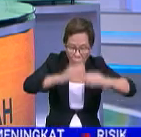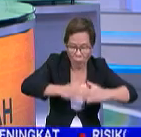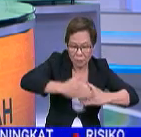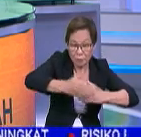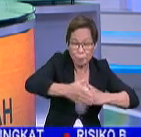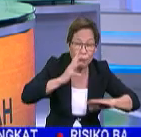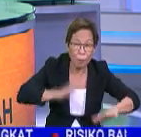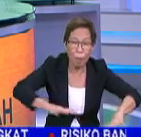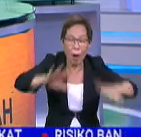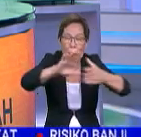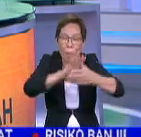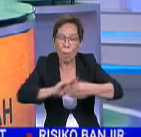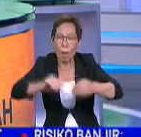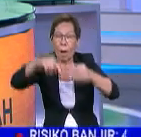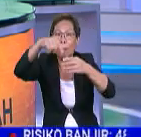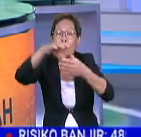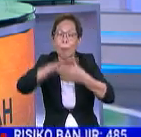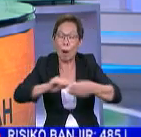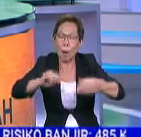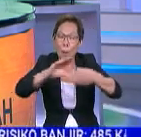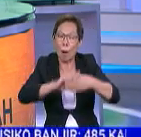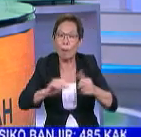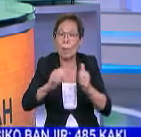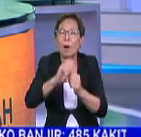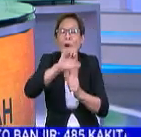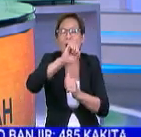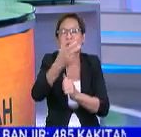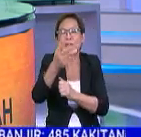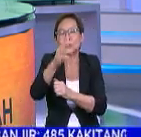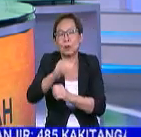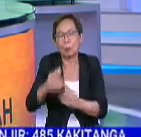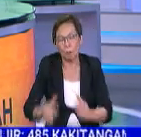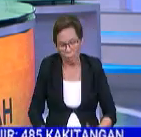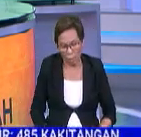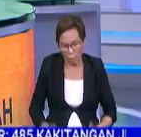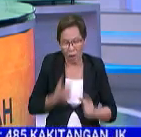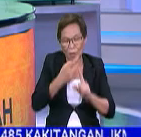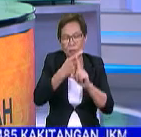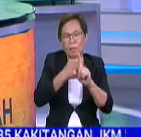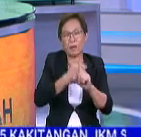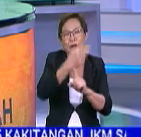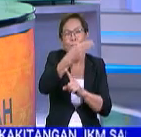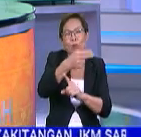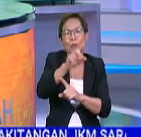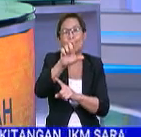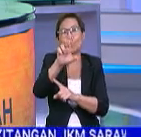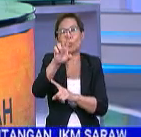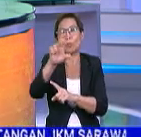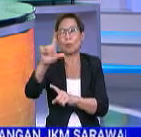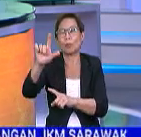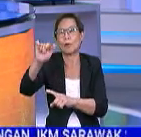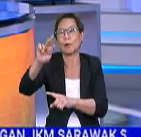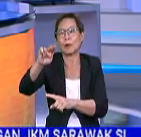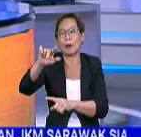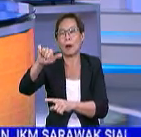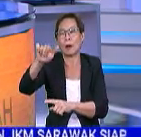Banjir. Untuk perinciannya, kita bersama Samsia Samsi langsung dari Hulu Langat. Silakan.